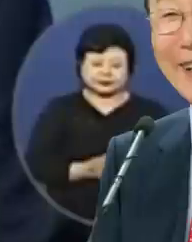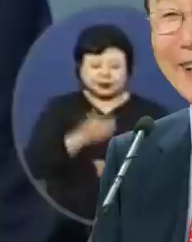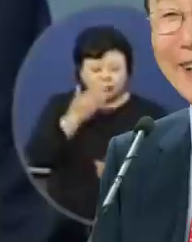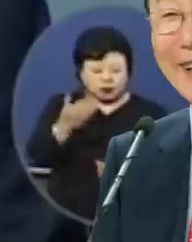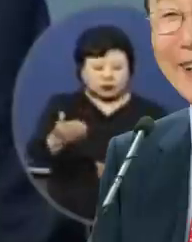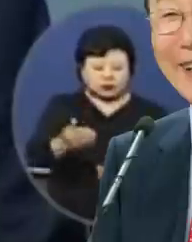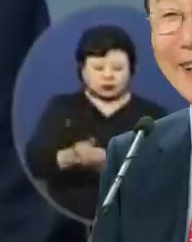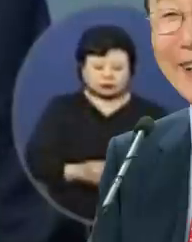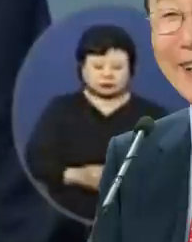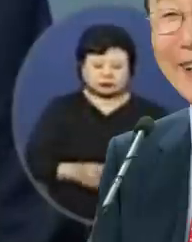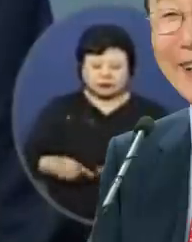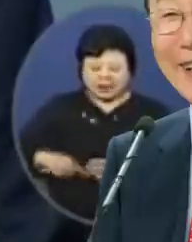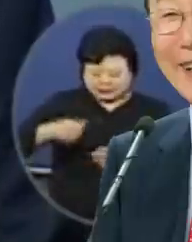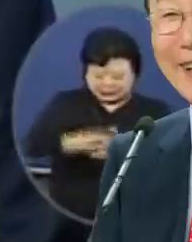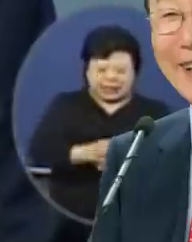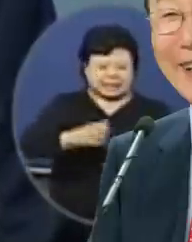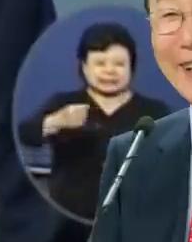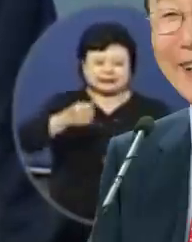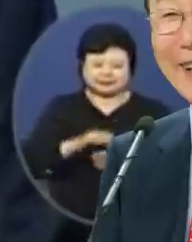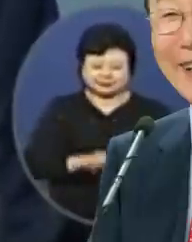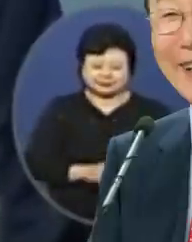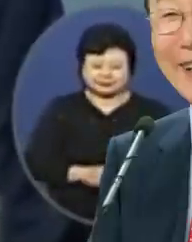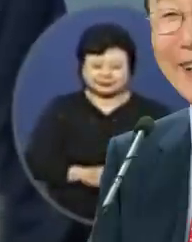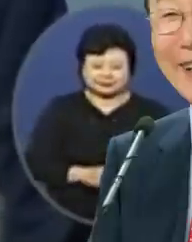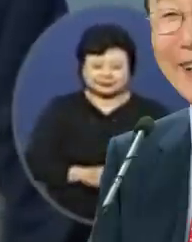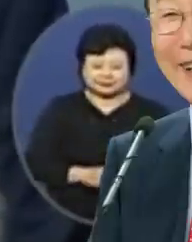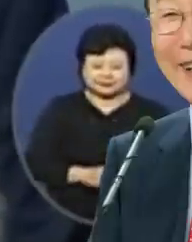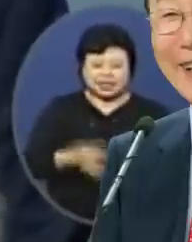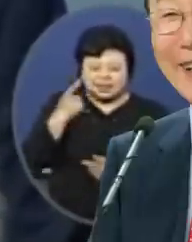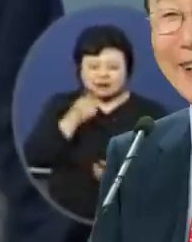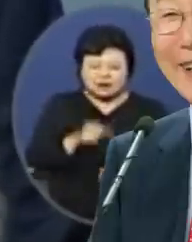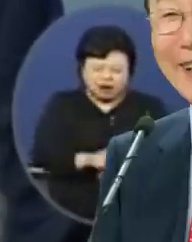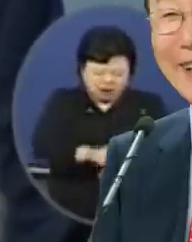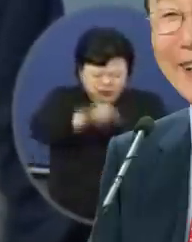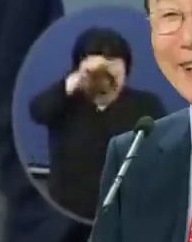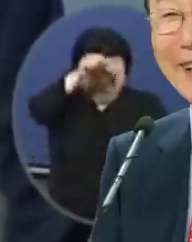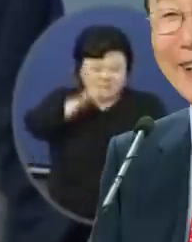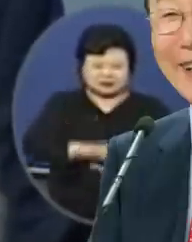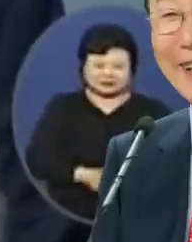여러분 좀 배짱을 가지십시오. 내 입을 넓게 열라.